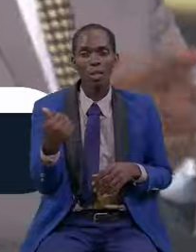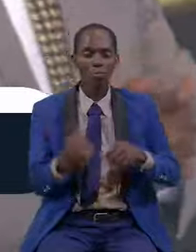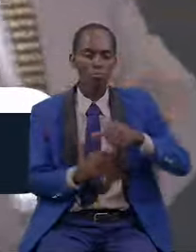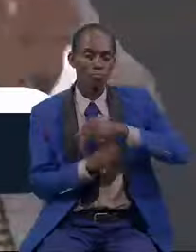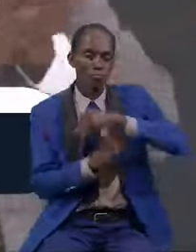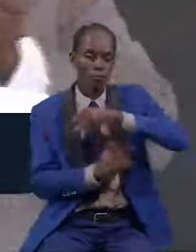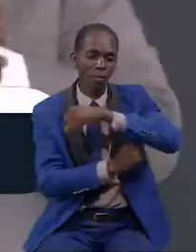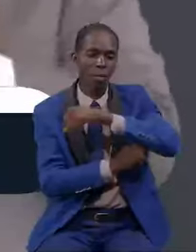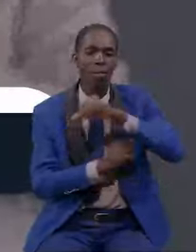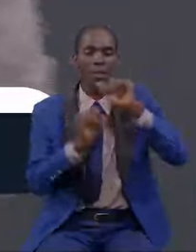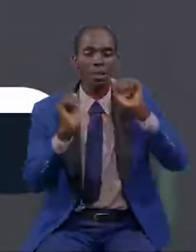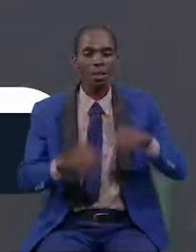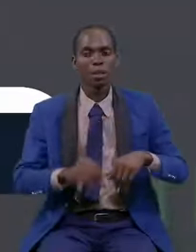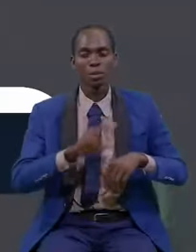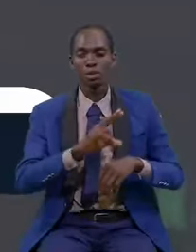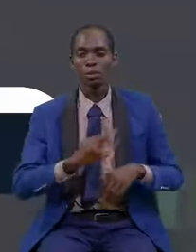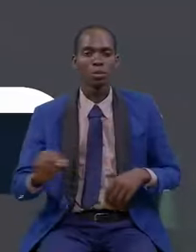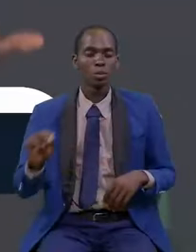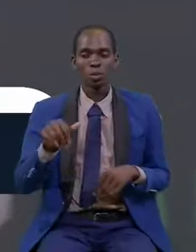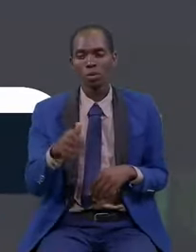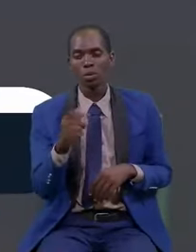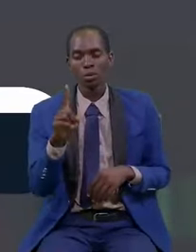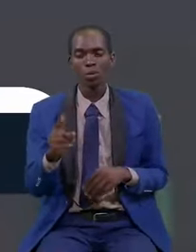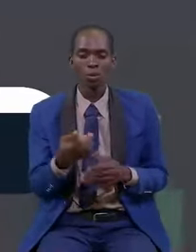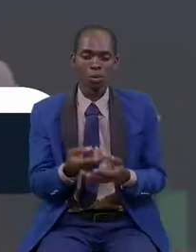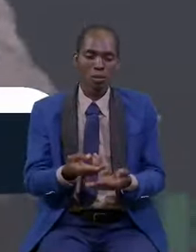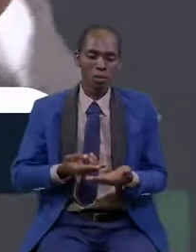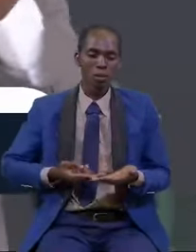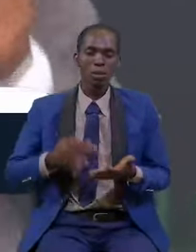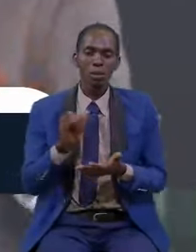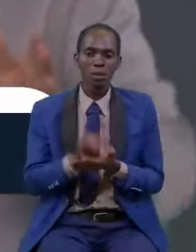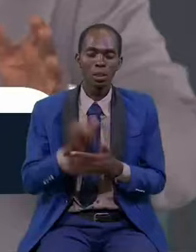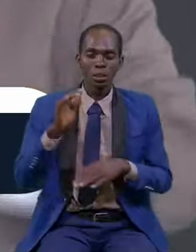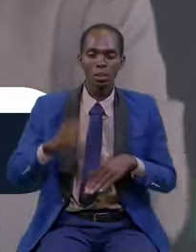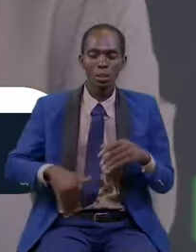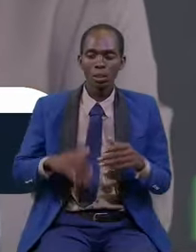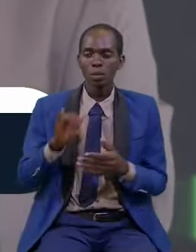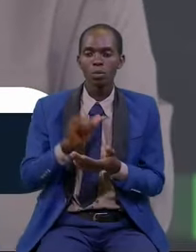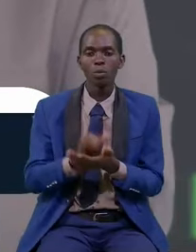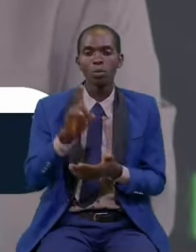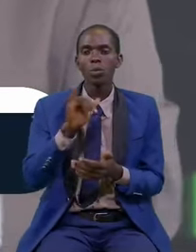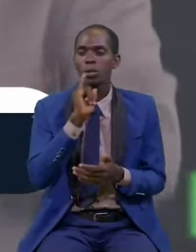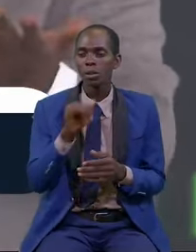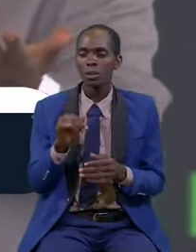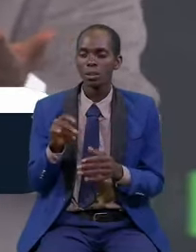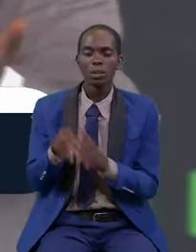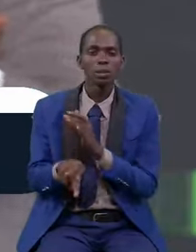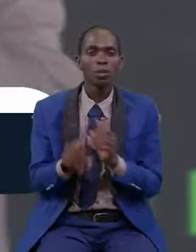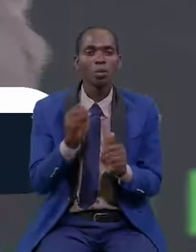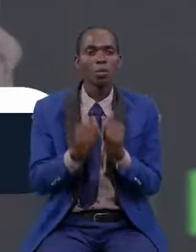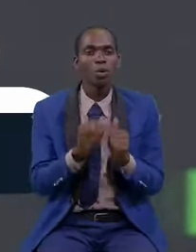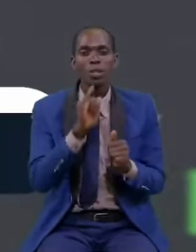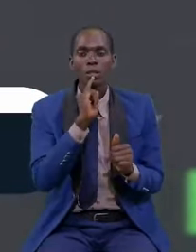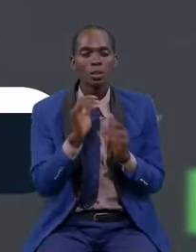peut poser un autre fondement que celui qui a été déjà posé, savoir